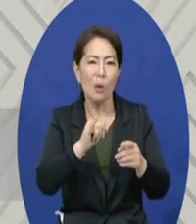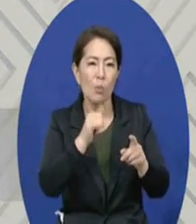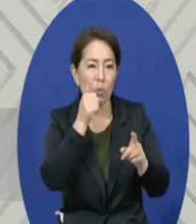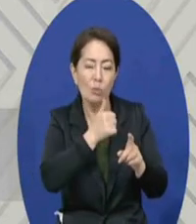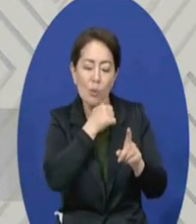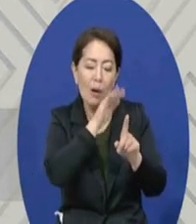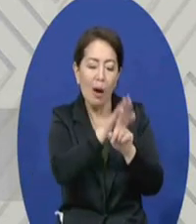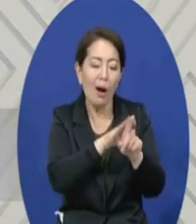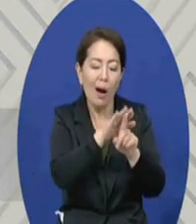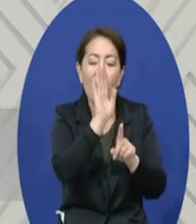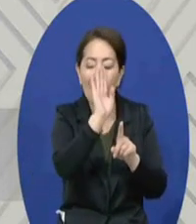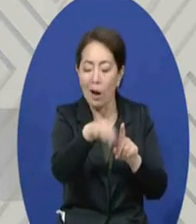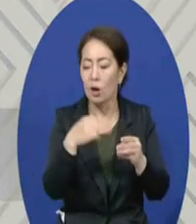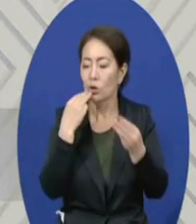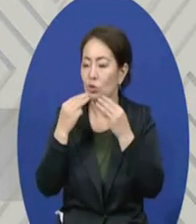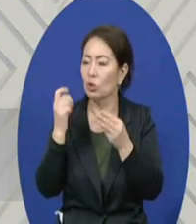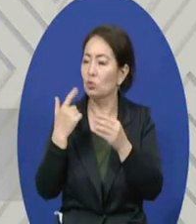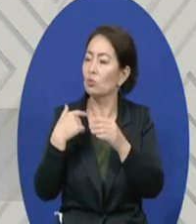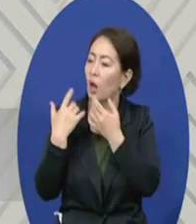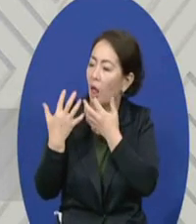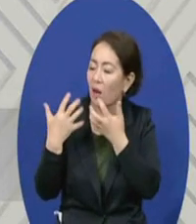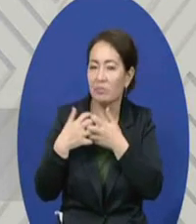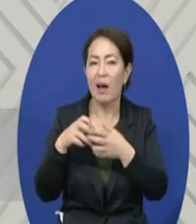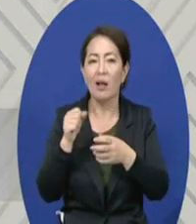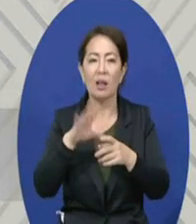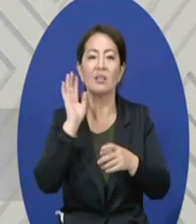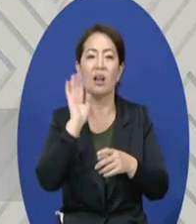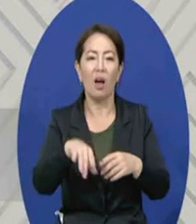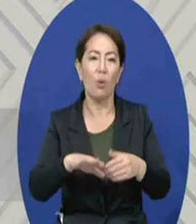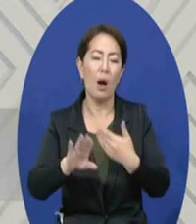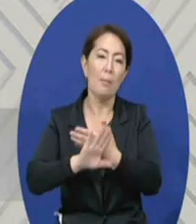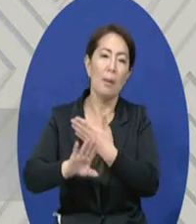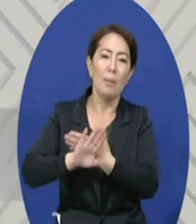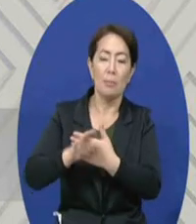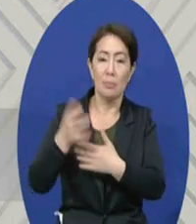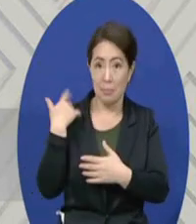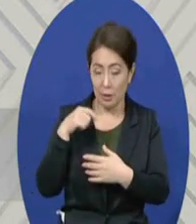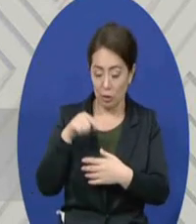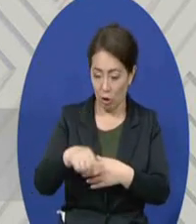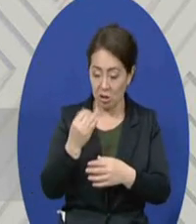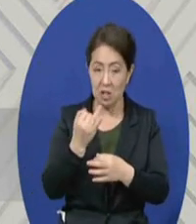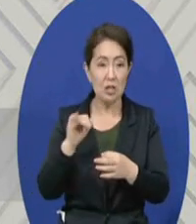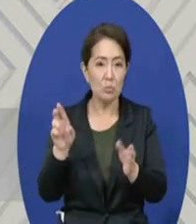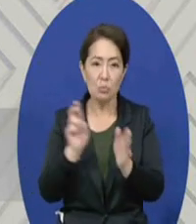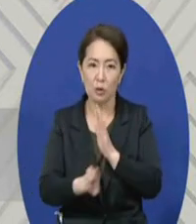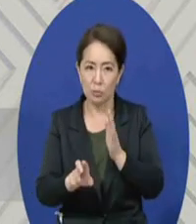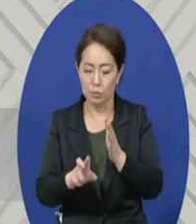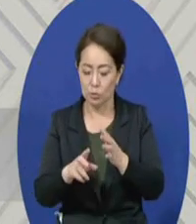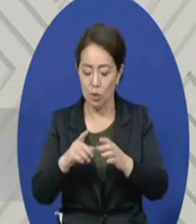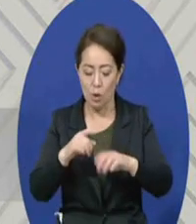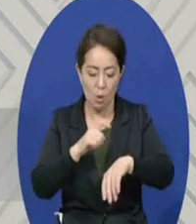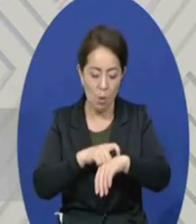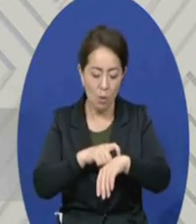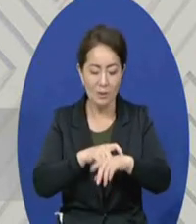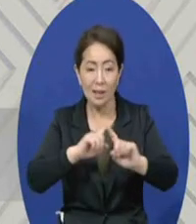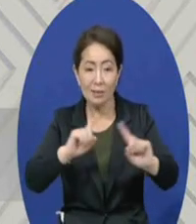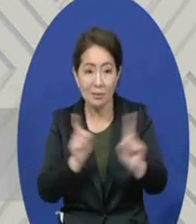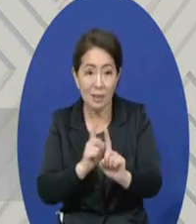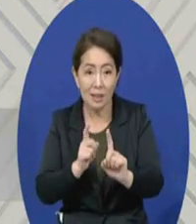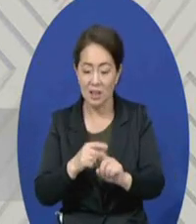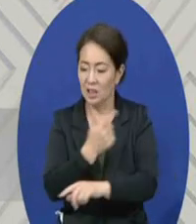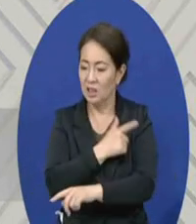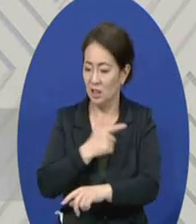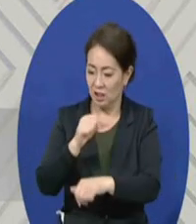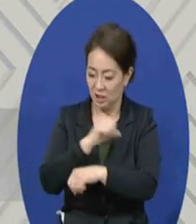наргалууд өнгөрөөж болдог байсан. Шүүгч нар шүүхийн ёс зүйн хороо тийм шүүгч нарын алдааг тий хайцаалдаг юм байсан бол одоо тийм боломжгүй болсон. Хөө хилцэх хугацаатай болсон.